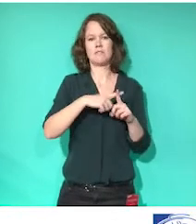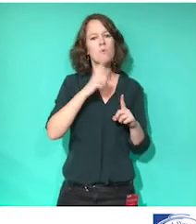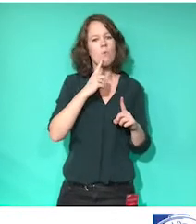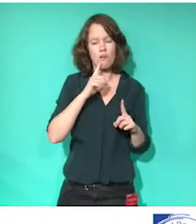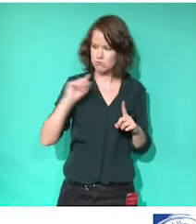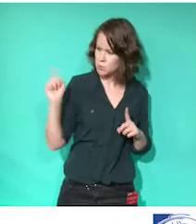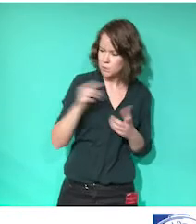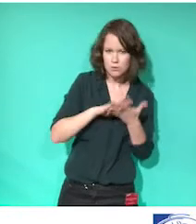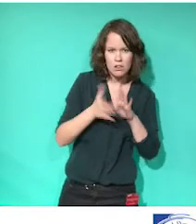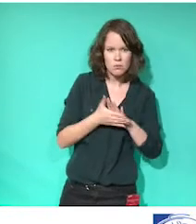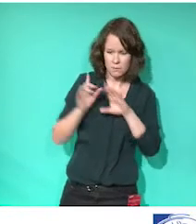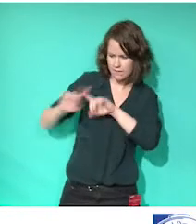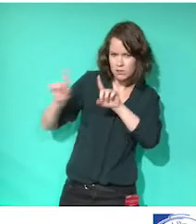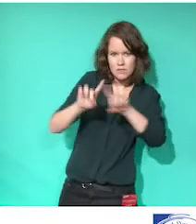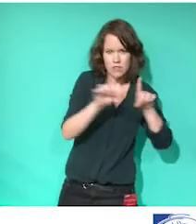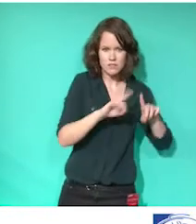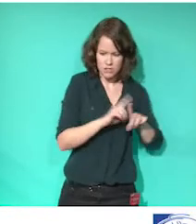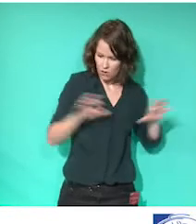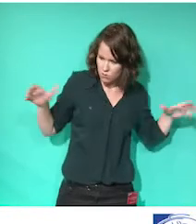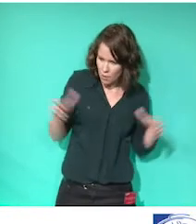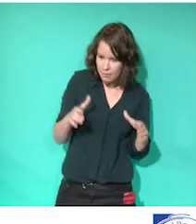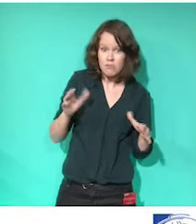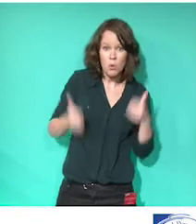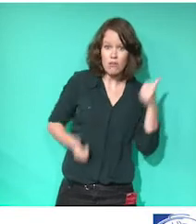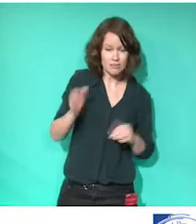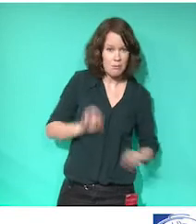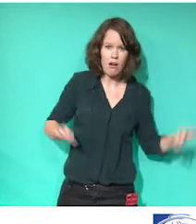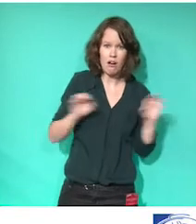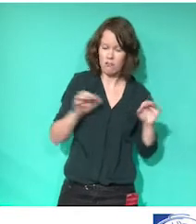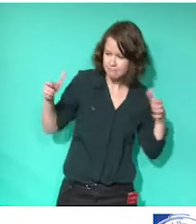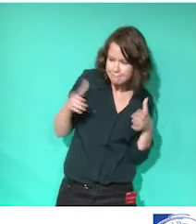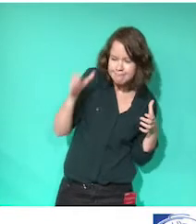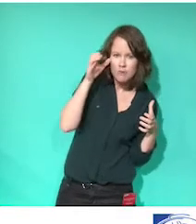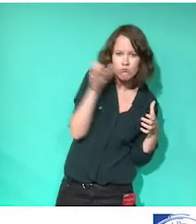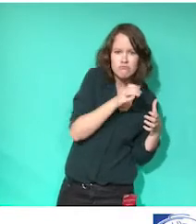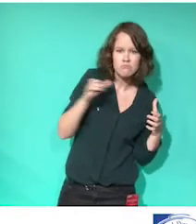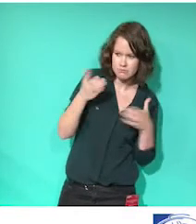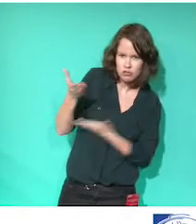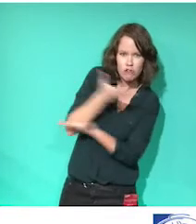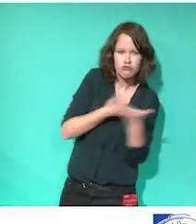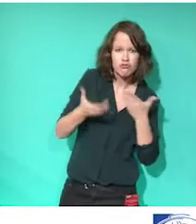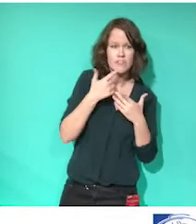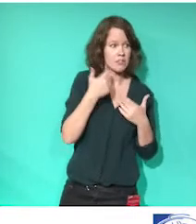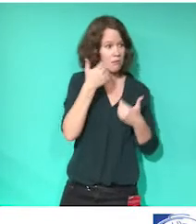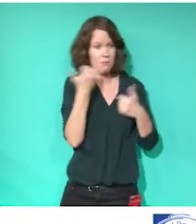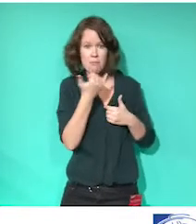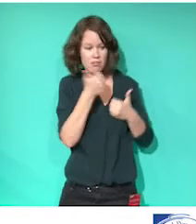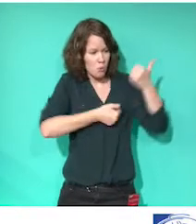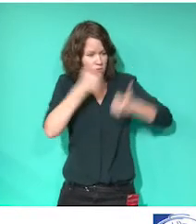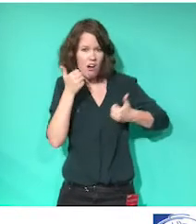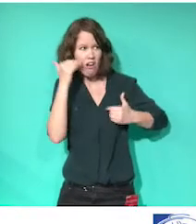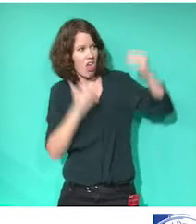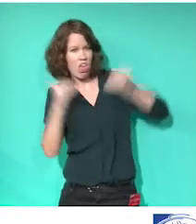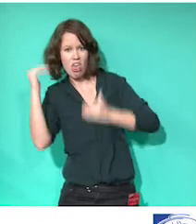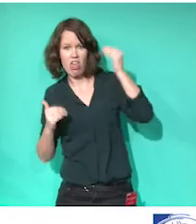différentes sans nous mettre en concurrence. Preuve est faite que ce n'est pas en opposant et en hiérarchisant les causes qu'on lutte